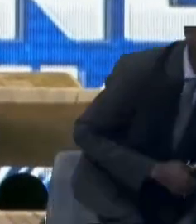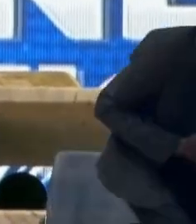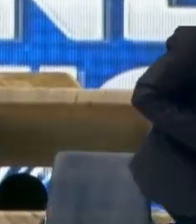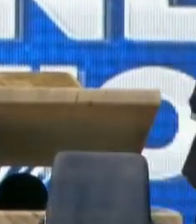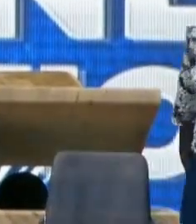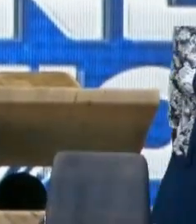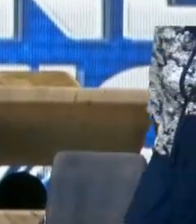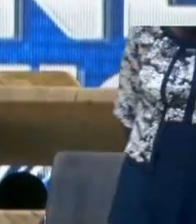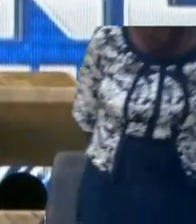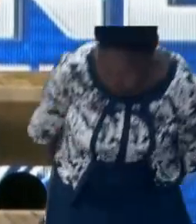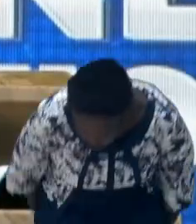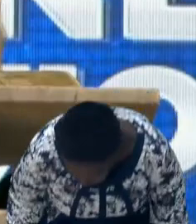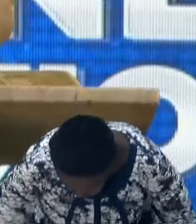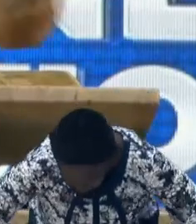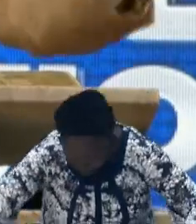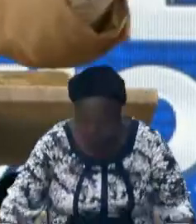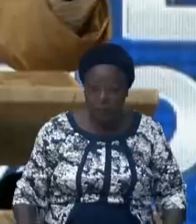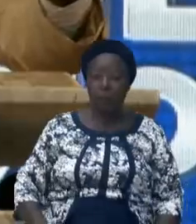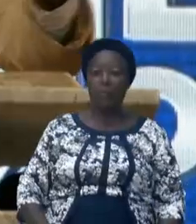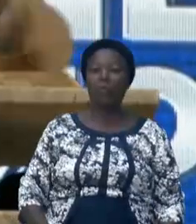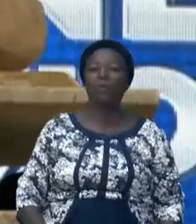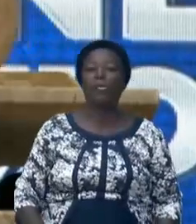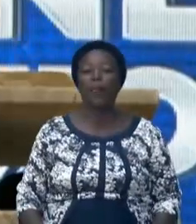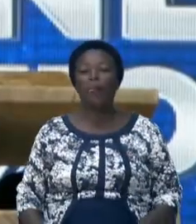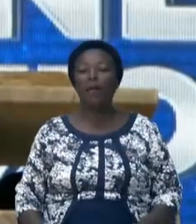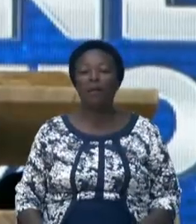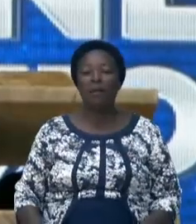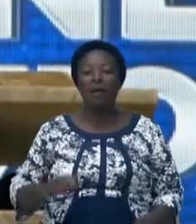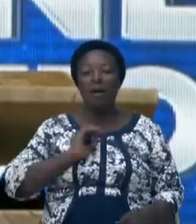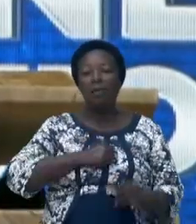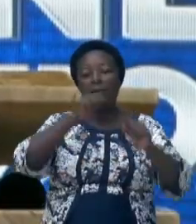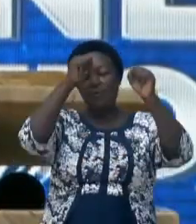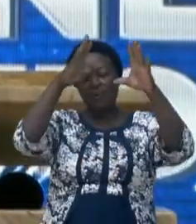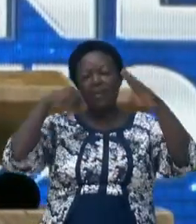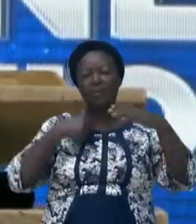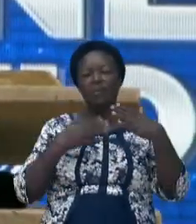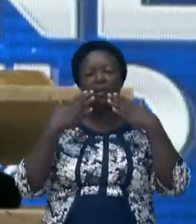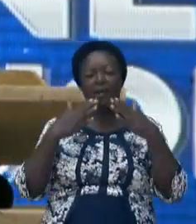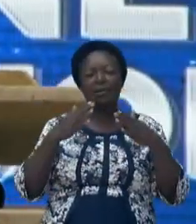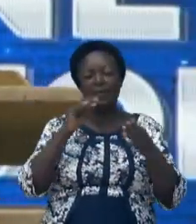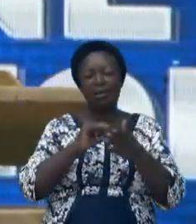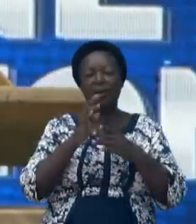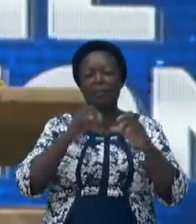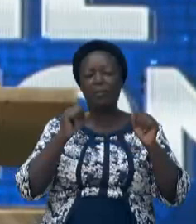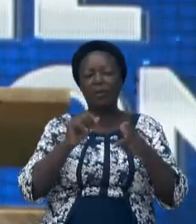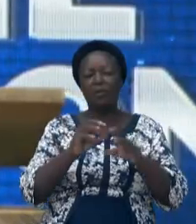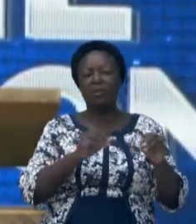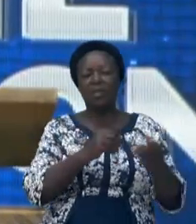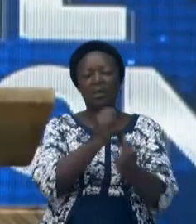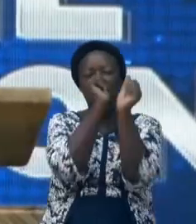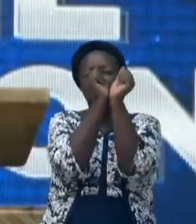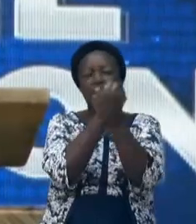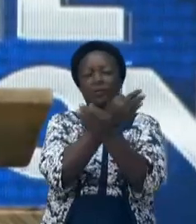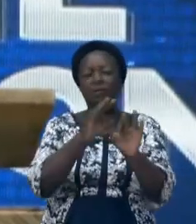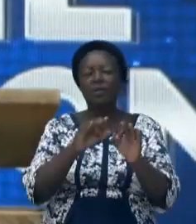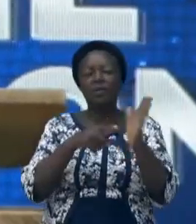un puissant pour geri à puissant pour délivrer et la puissance pour affranchis libérer les captifs manifeste à chaque